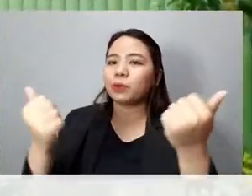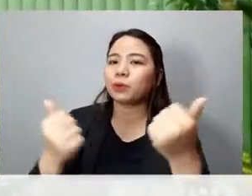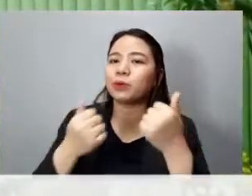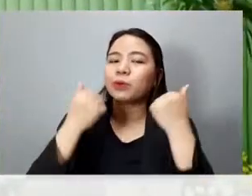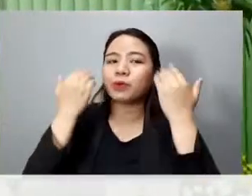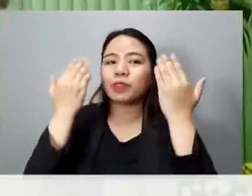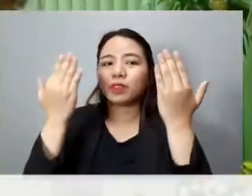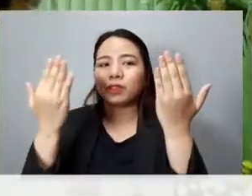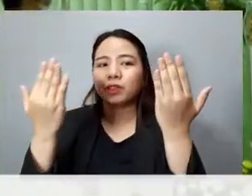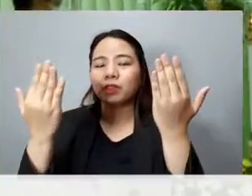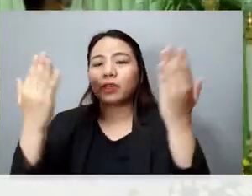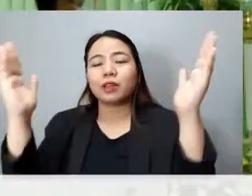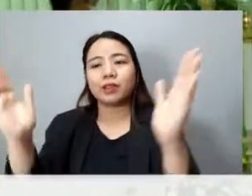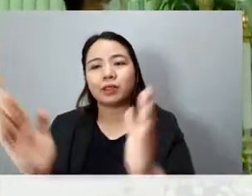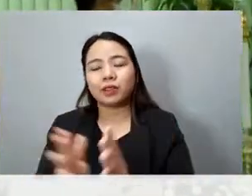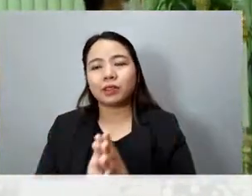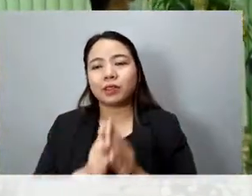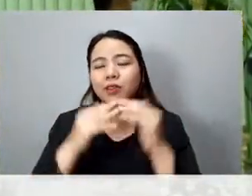Alleluia,